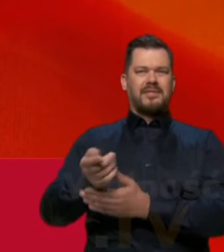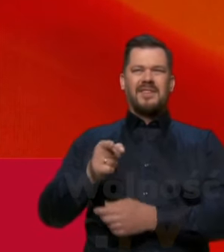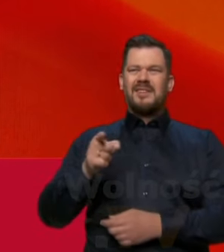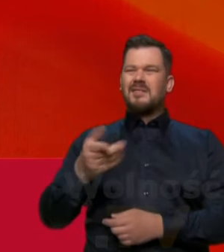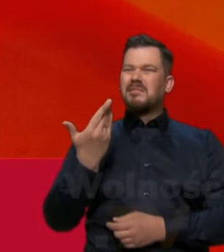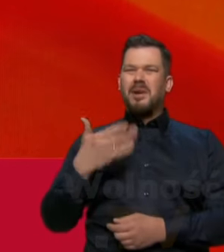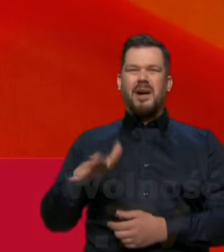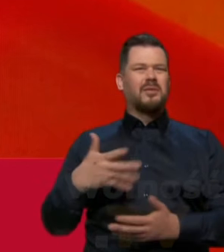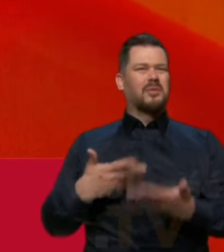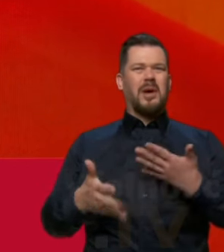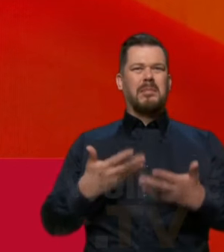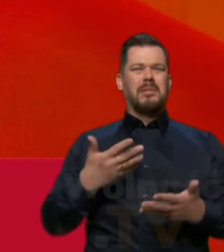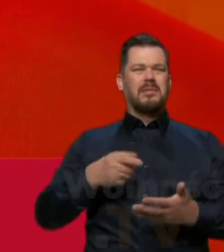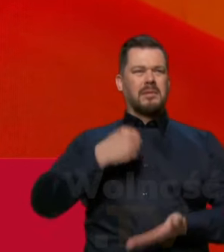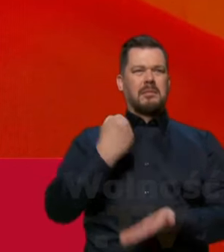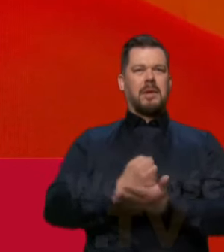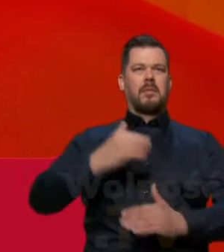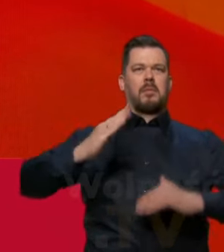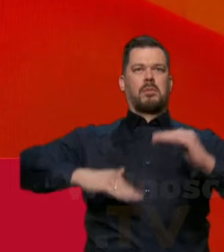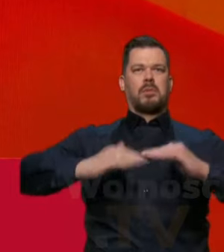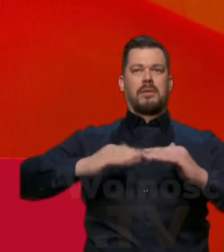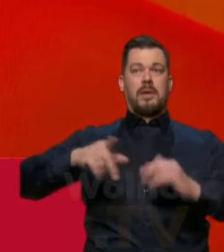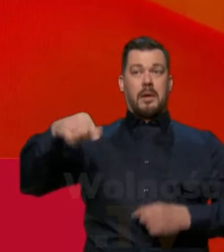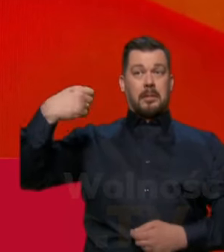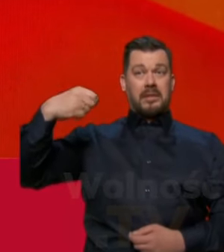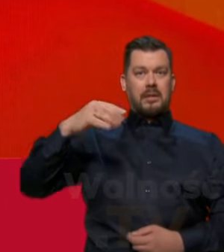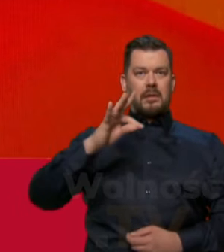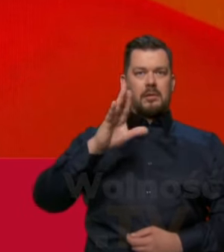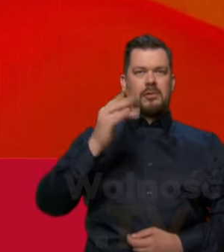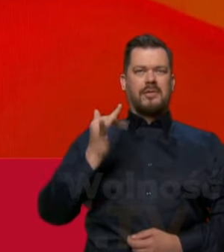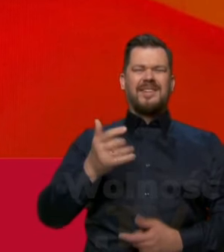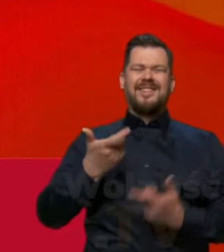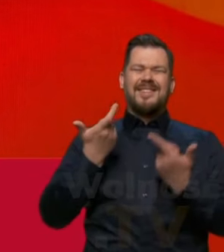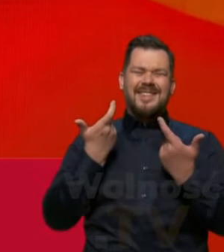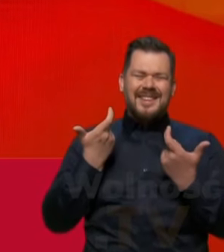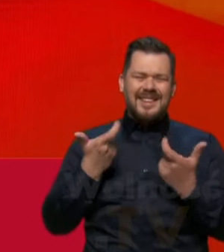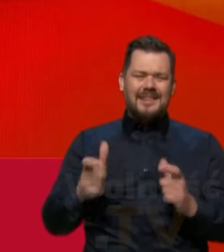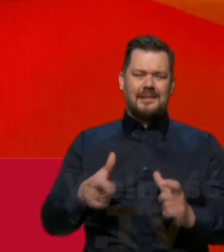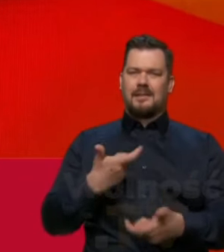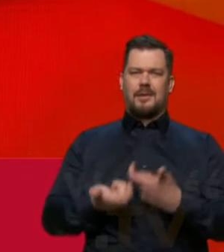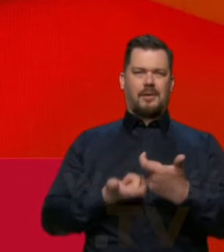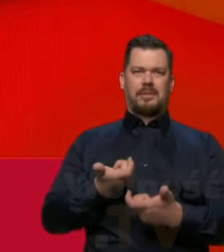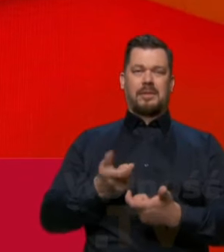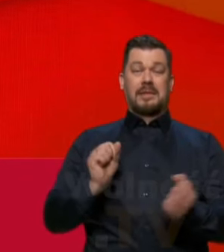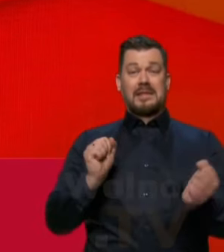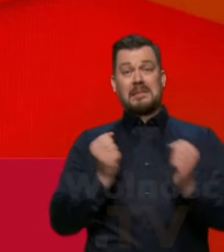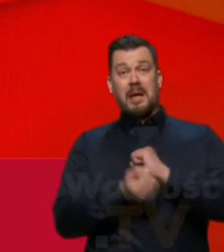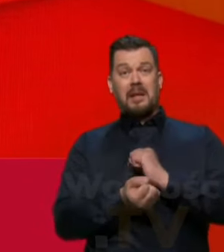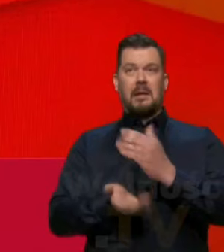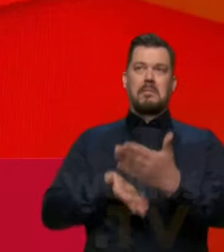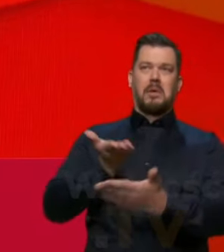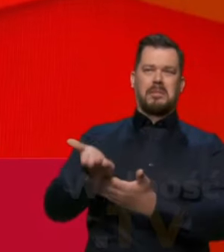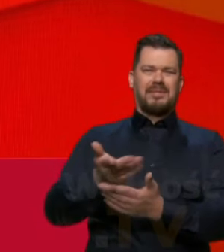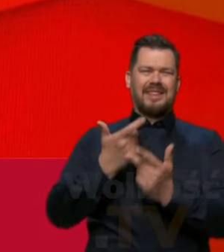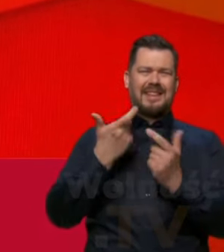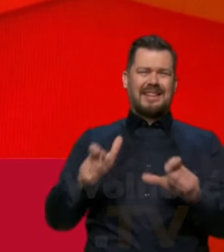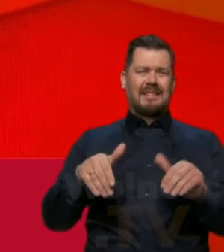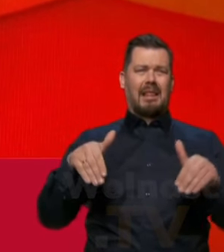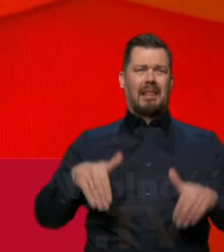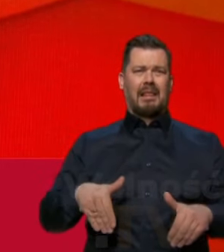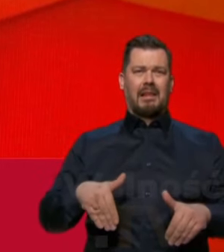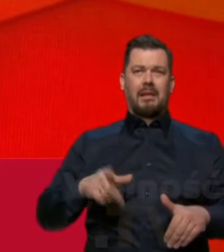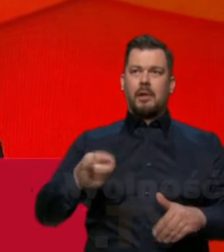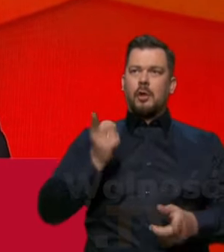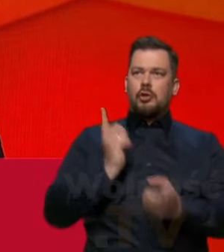słabe, fatalne prawo budowlane. Pan prezydent Trzaskowski nie zrobił nic jako prezydent, żeby ono się zmieniło, żeby w Warszawie budowało